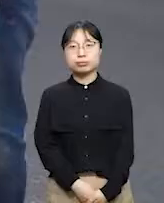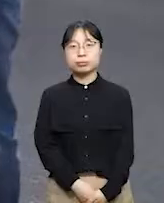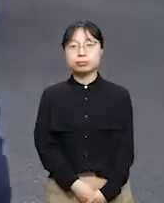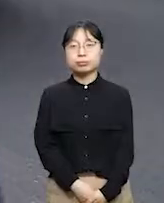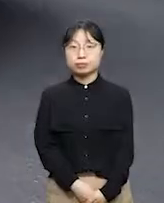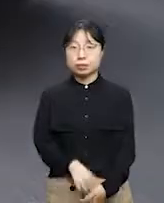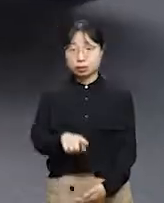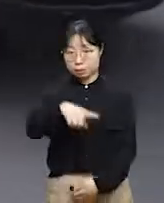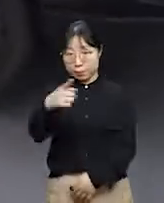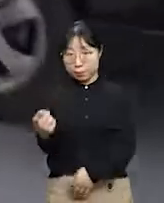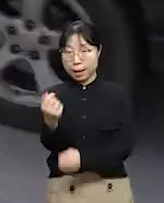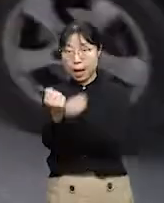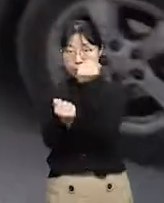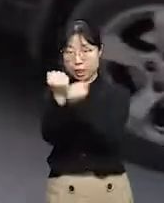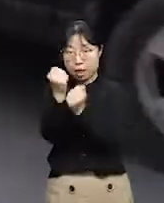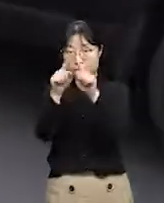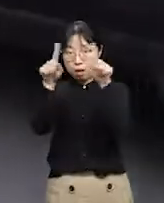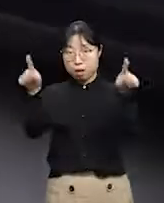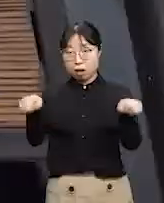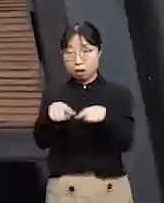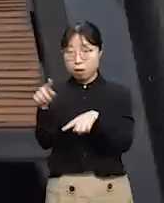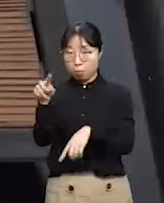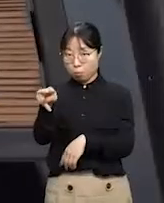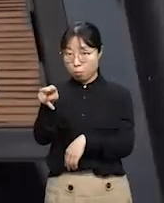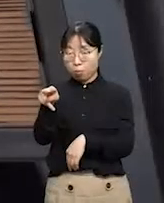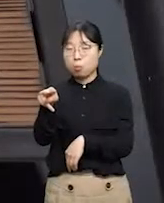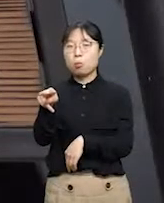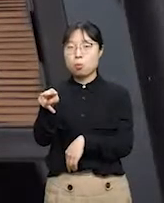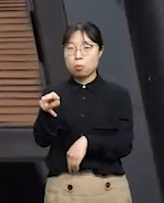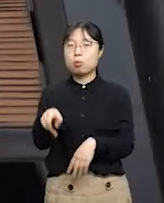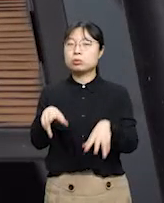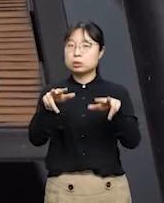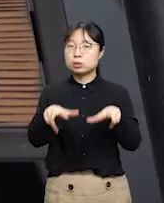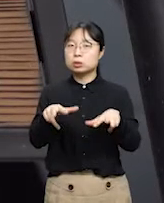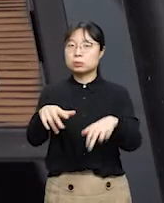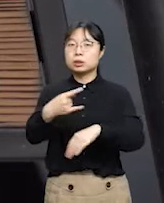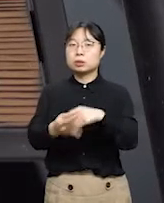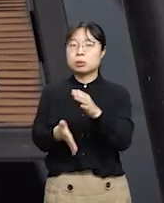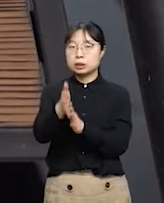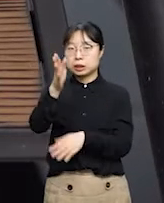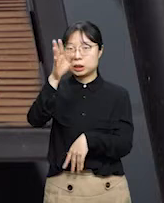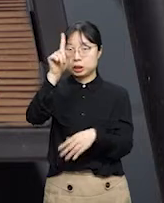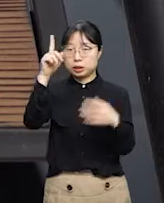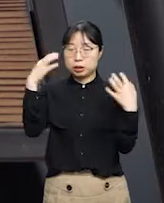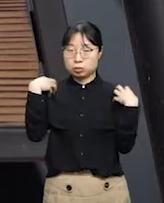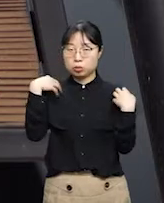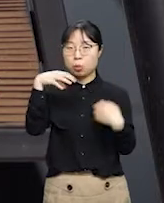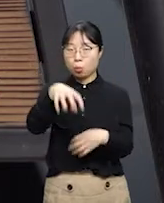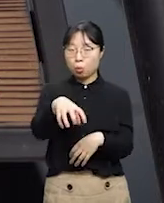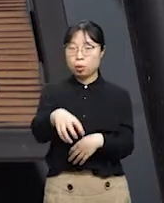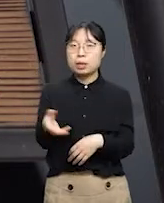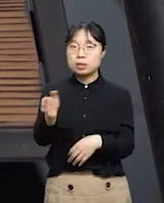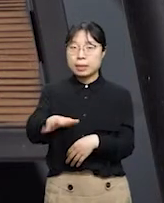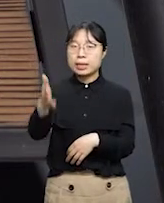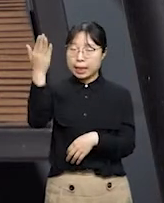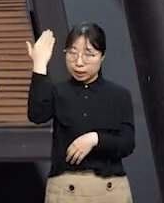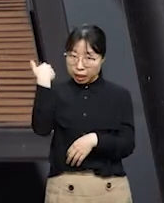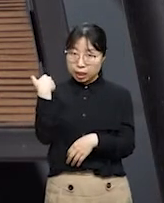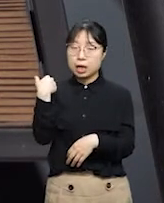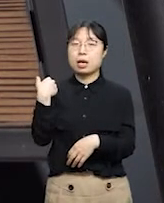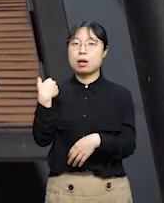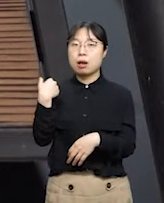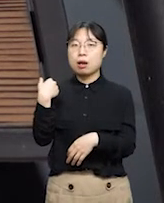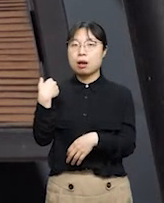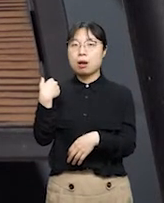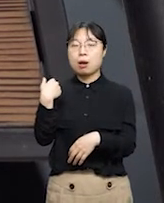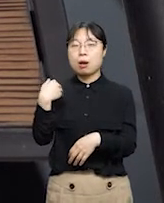뭐라고 써있는데. 보자. 지금은 의왕시청 별관자는 옛 사근행궁터로 의왕의 옛